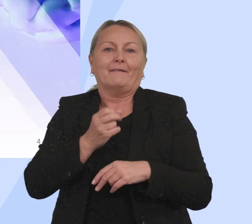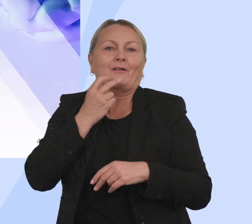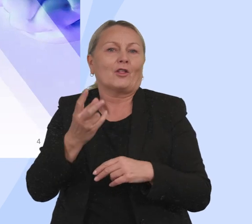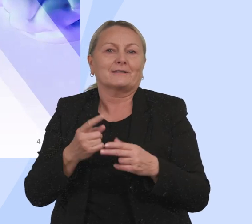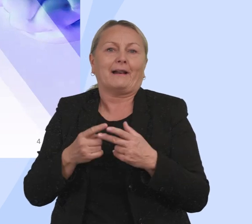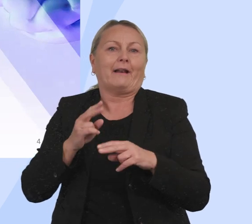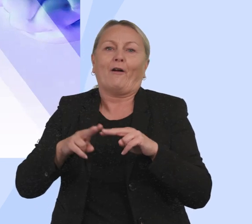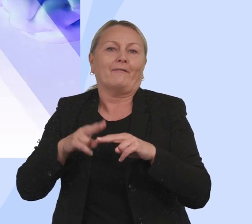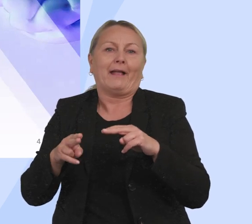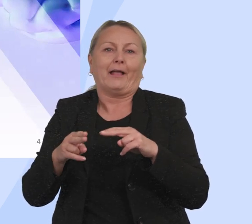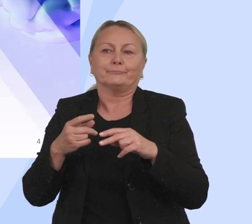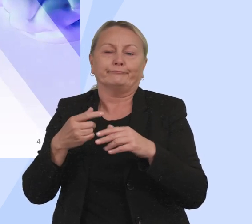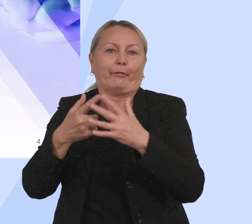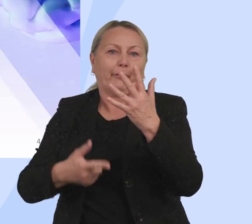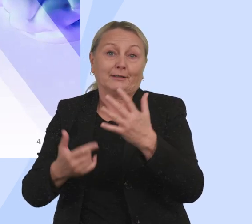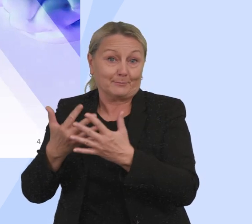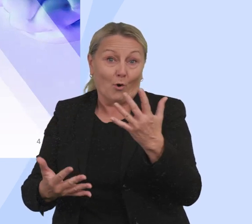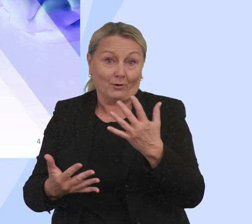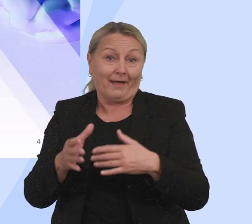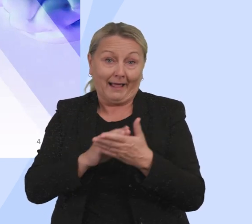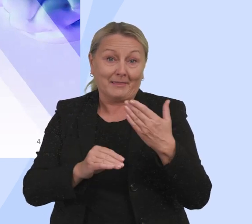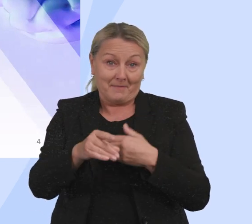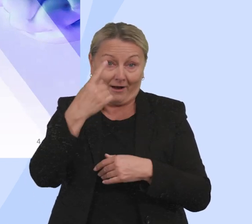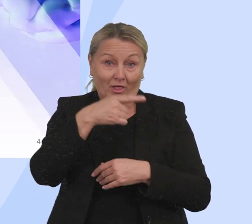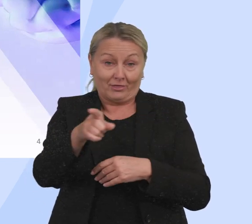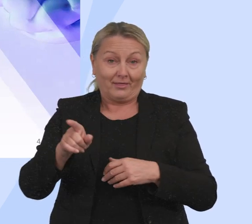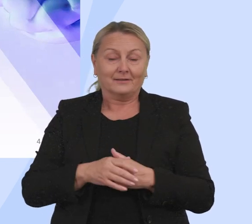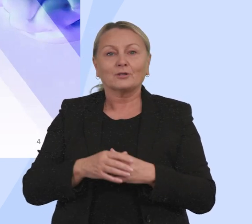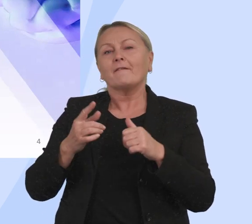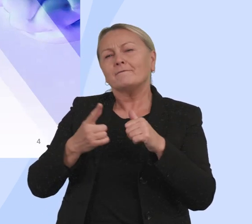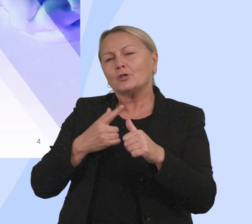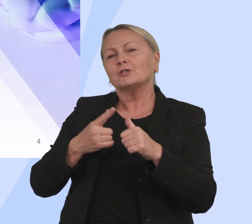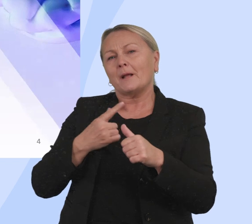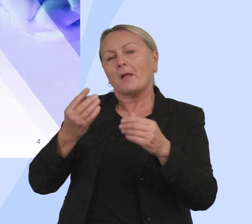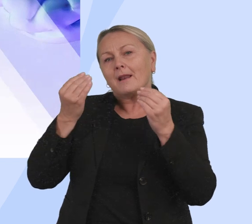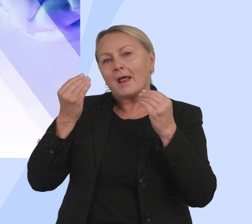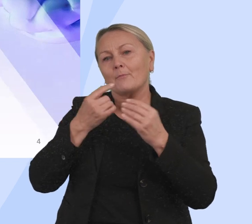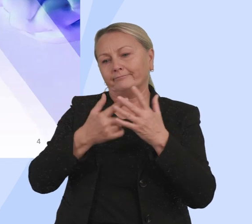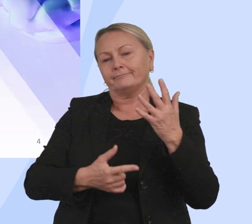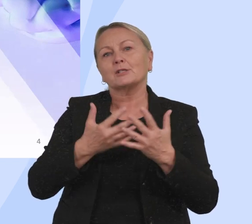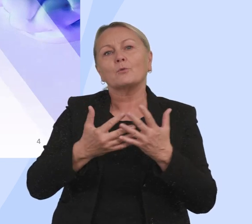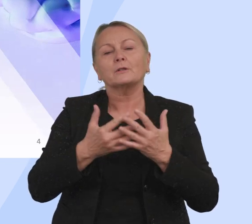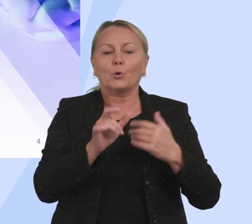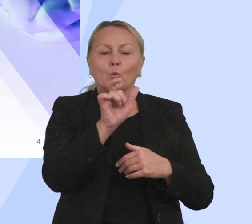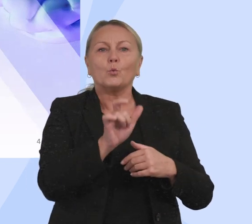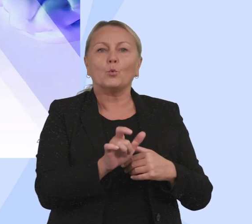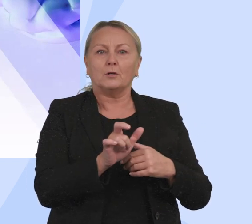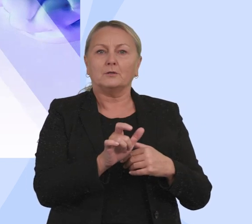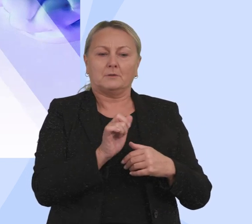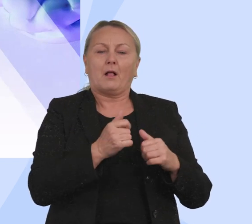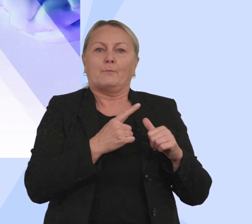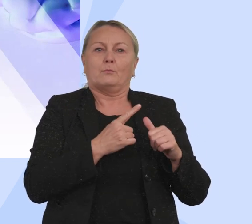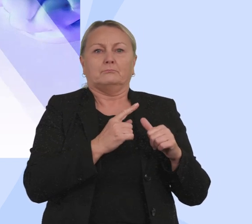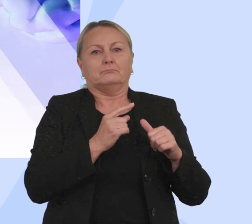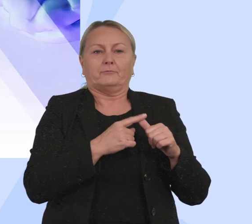sprog, det er jo der. Det er jo det ord, som først og fremmest skal bruges til for eksempel at sige tak, eller jeg vil gerne bestille en øl, eller jeg vil gerne betale.